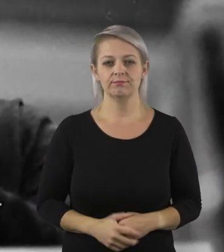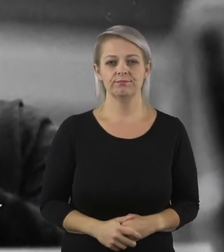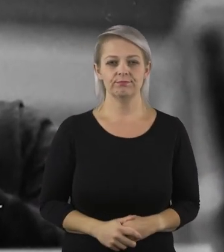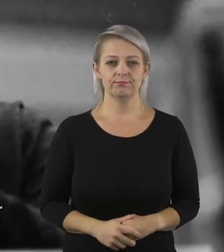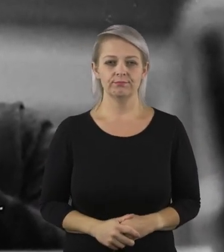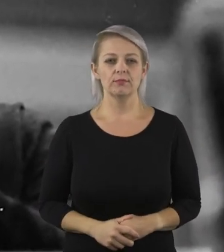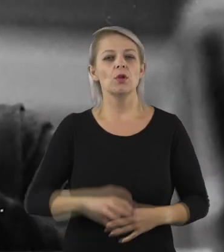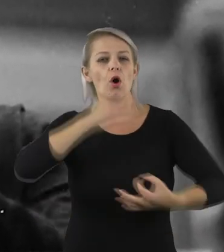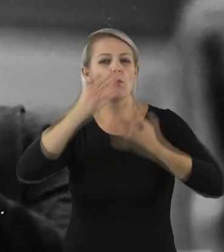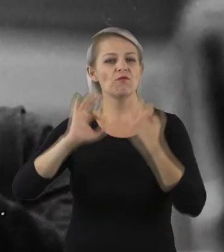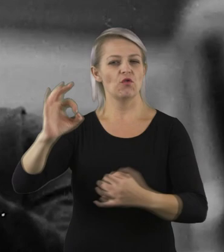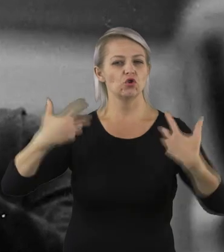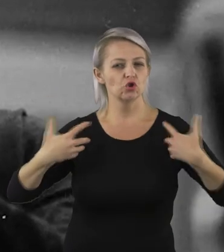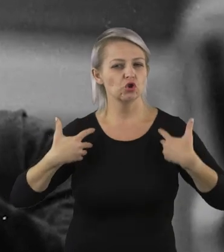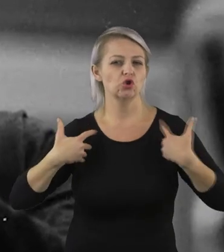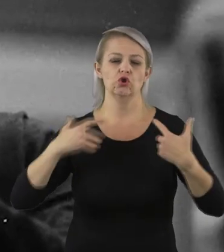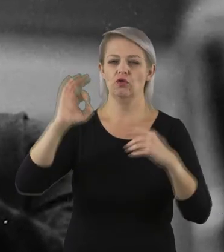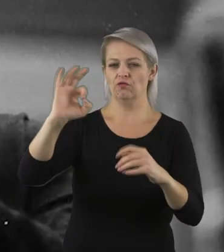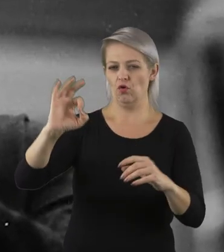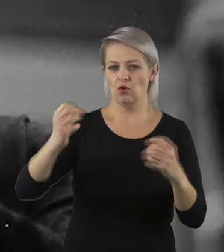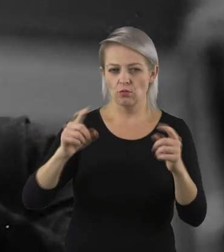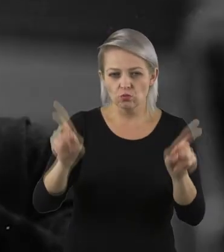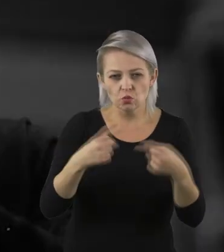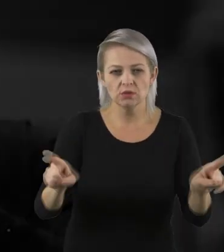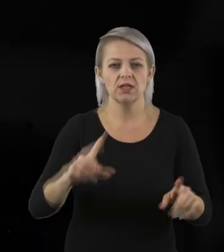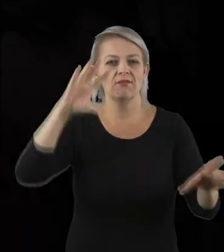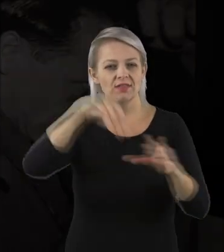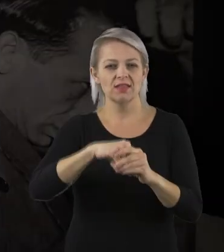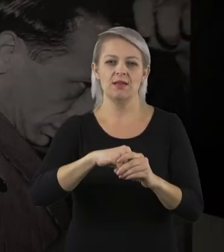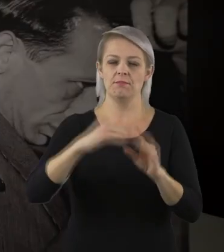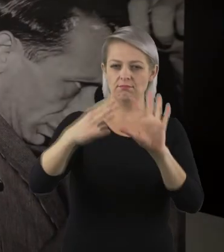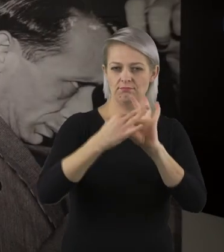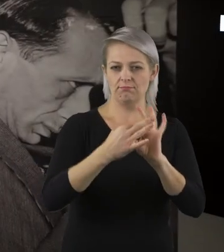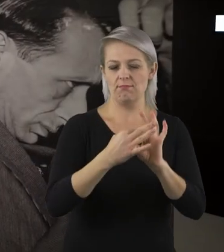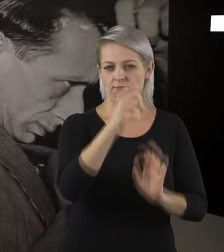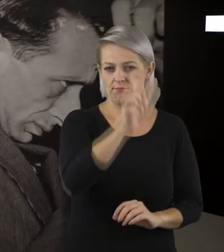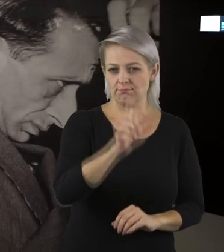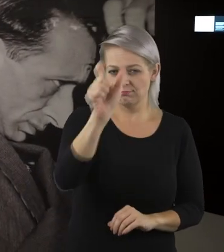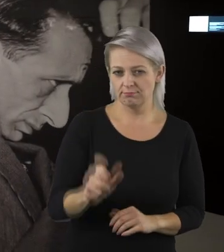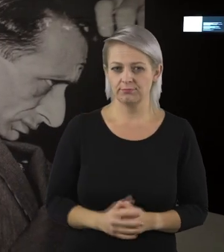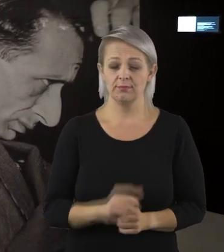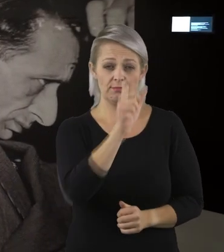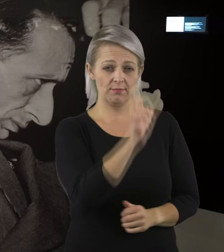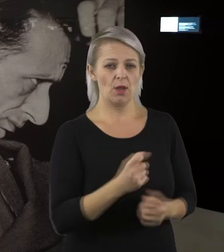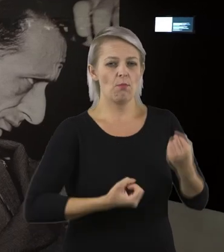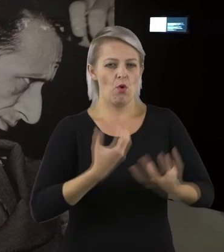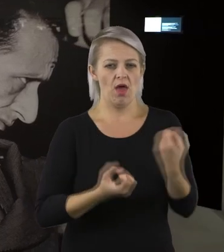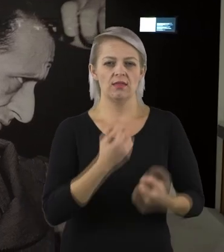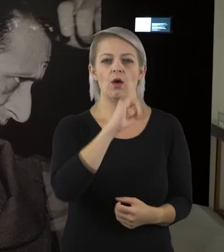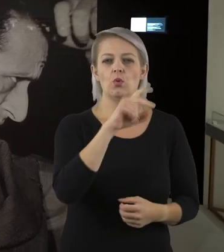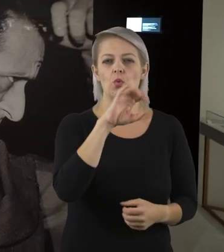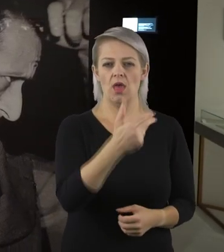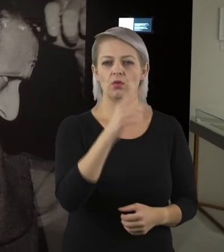Kleckiemu. Opowieść o jego życiu i twórczości splata się nierozerwalnie z postaciami poety